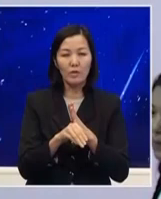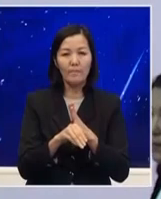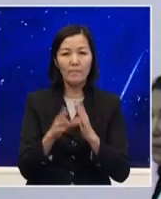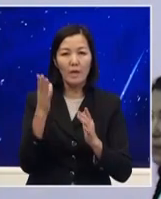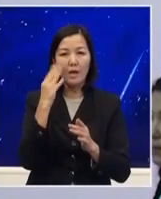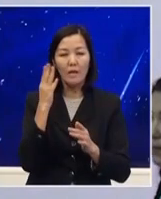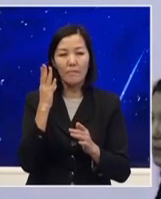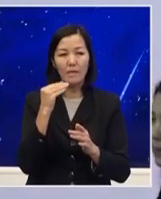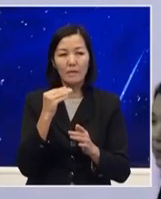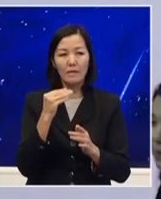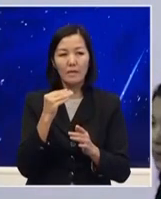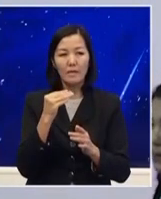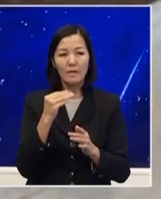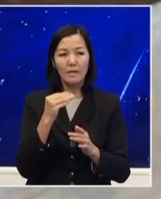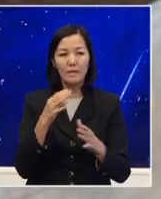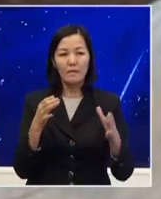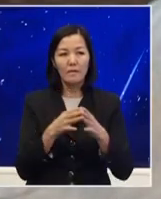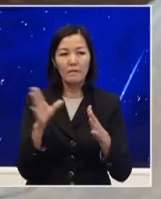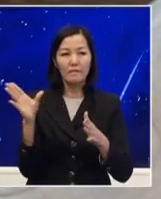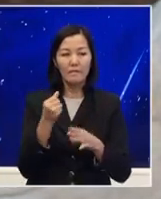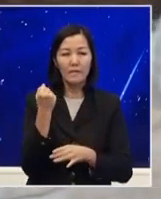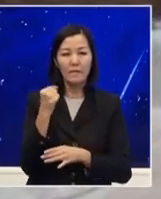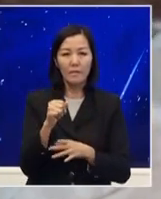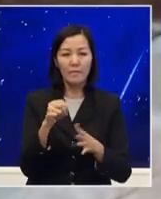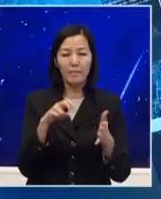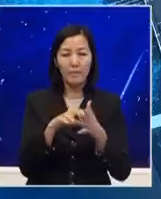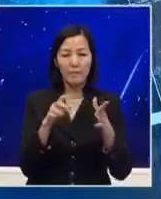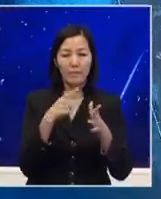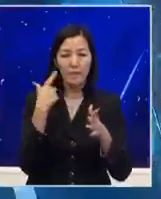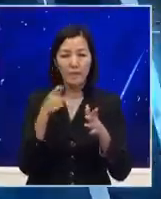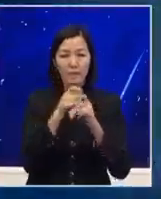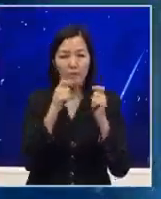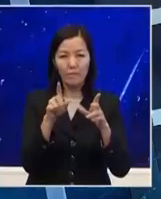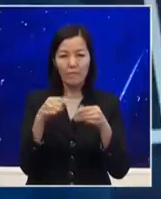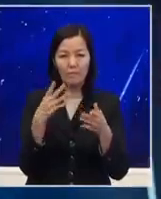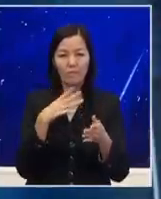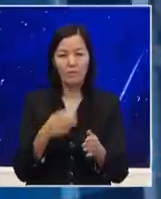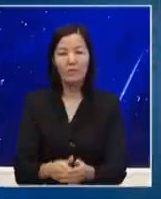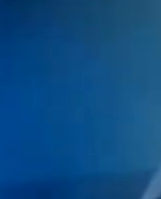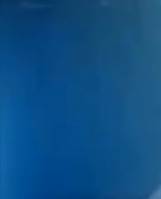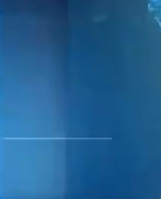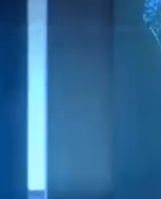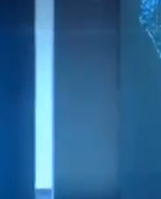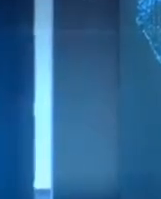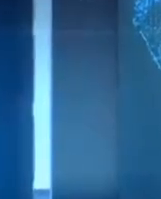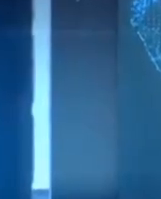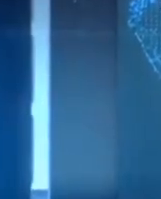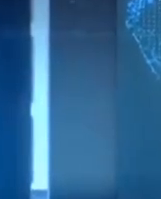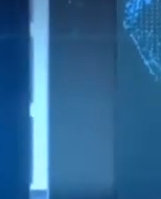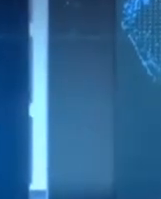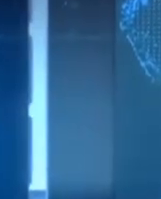столицы «Made in Ату». Все призеры удостоились благодарственных писем. Дамир Анитов, Жайк Хурманбаев, телеканал «Жетсу».